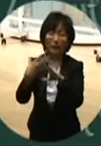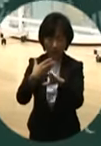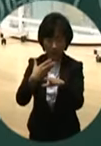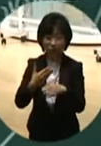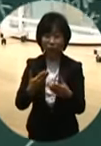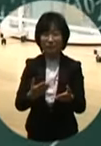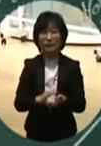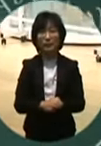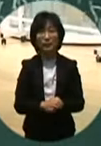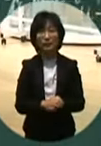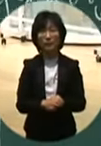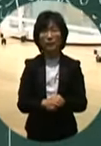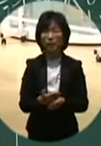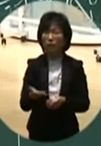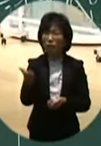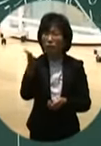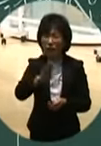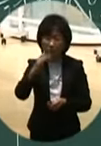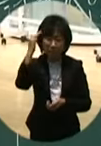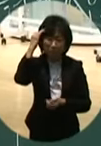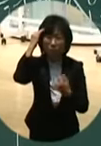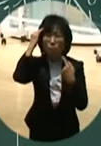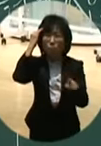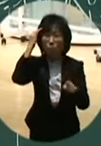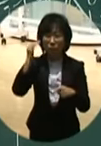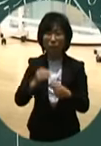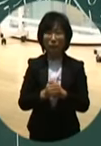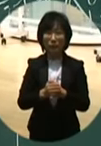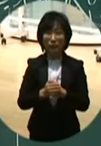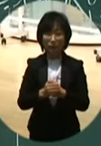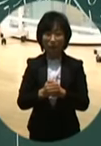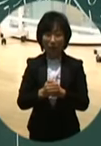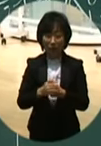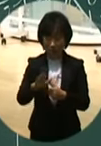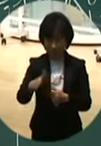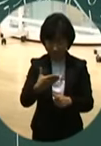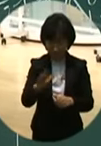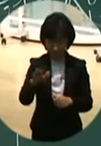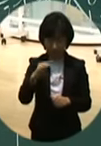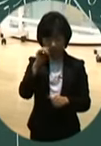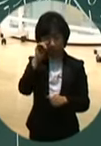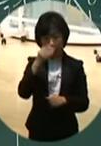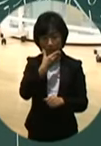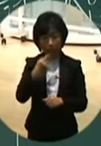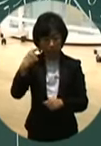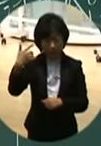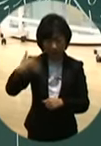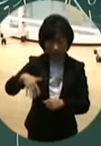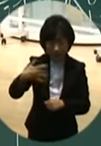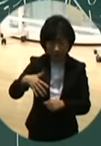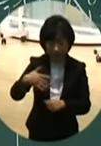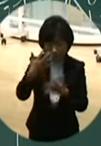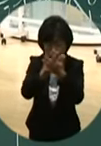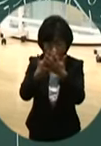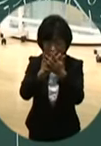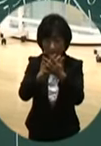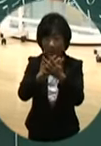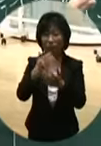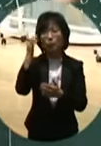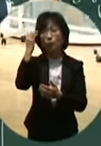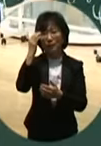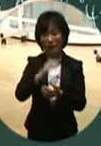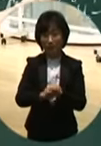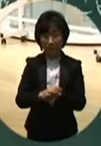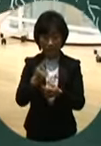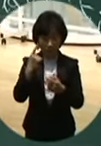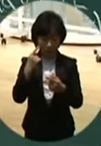문제는 이겁니다. Then the problem is this though. 이 눈이 열리버리면 눈에 안 보이는 비밀이 뭐냐? 여러분 가는 곳마다